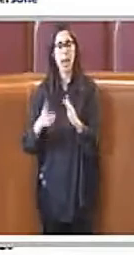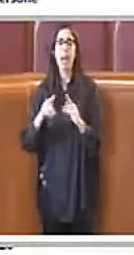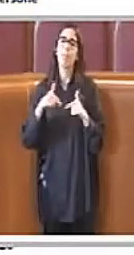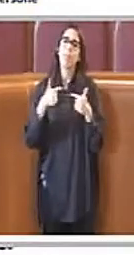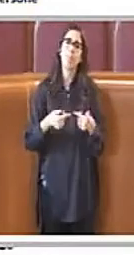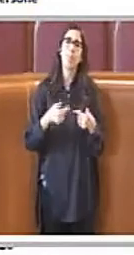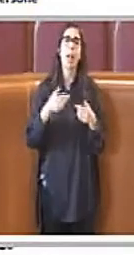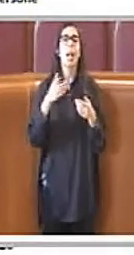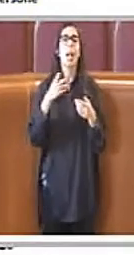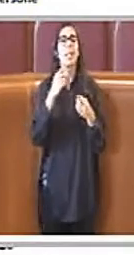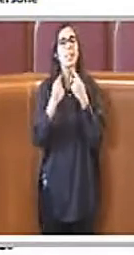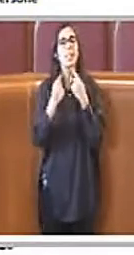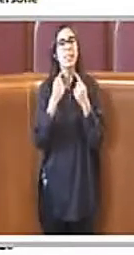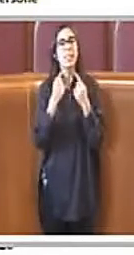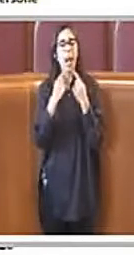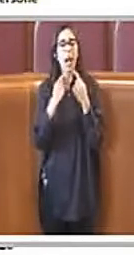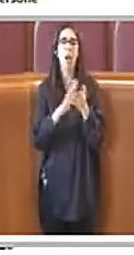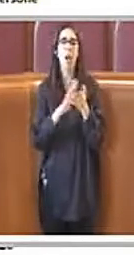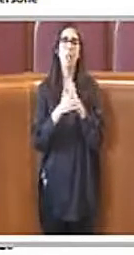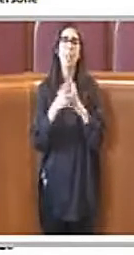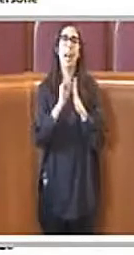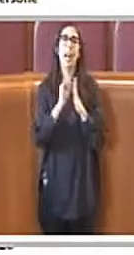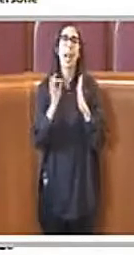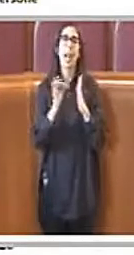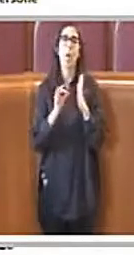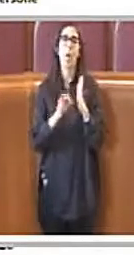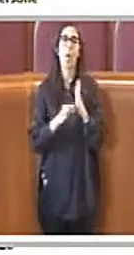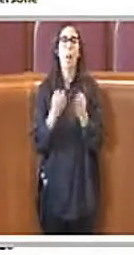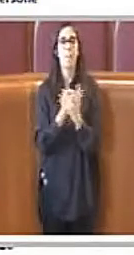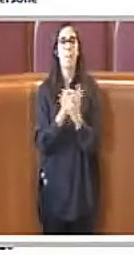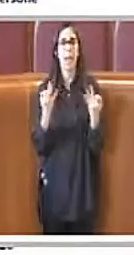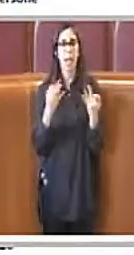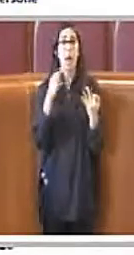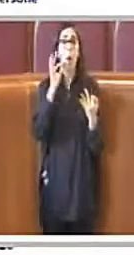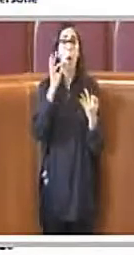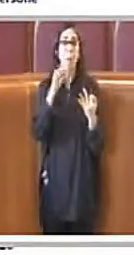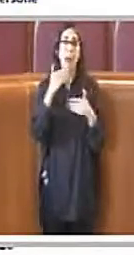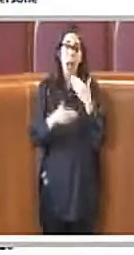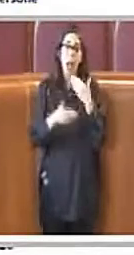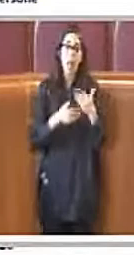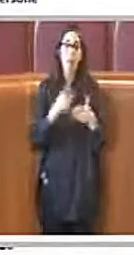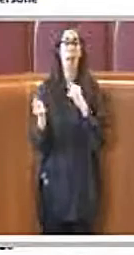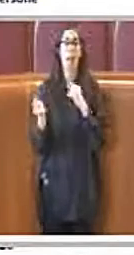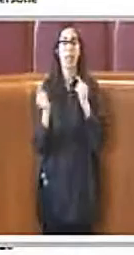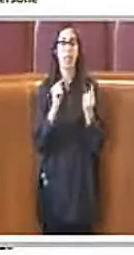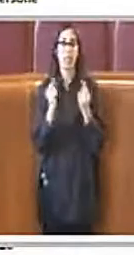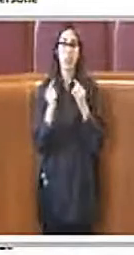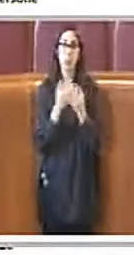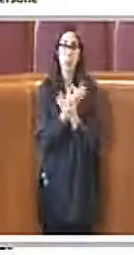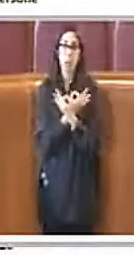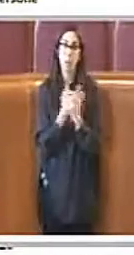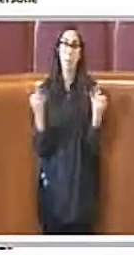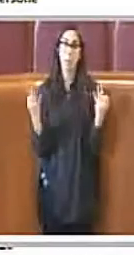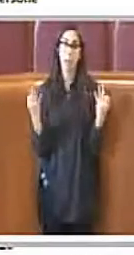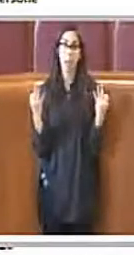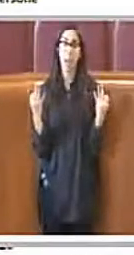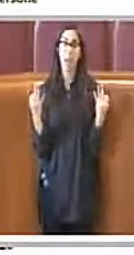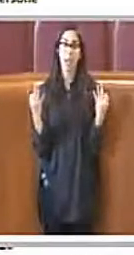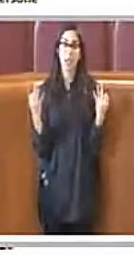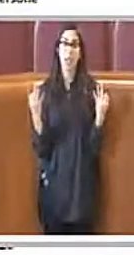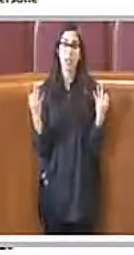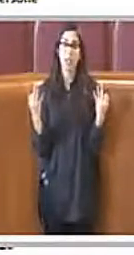fare in modo che questo dialogo sussista, ci sia, possa funzionare anche in un modo